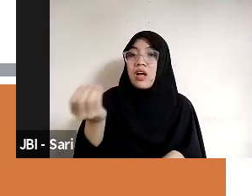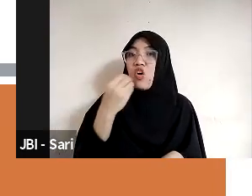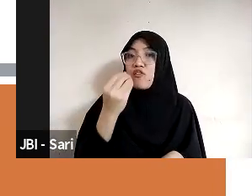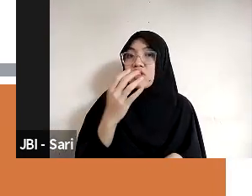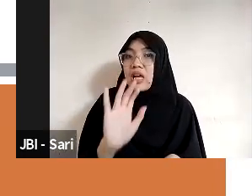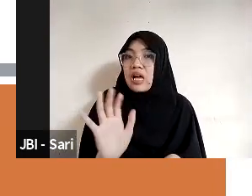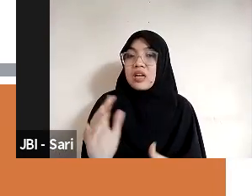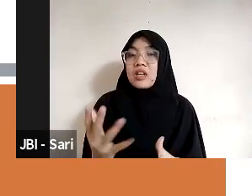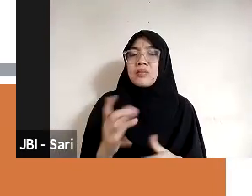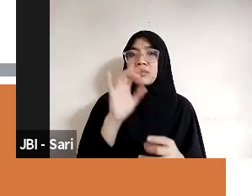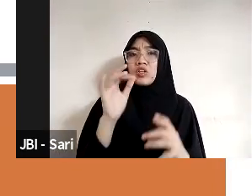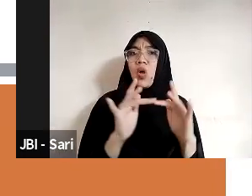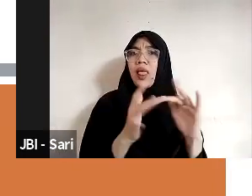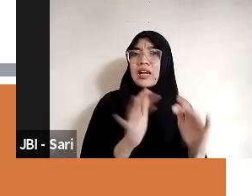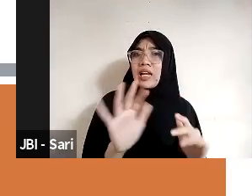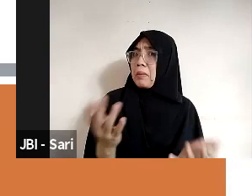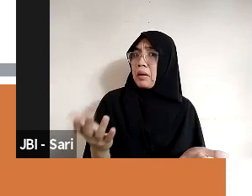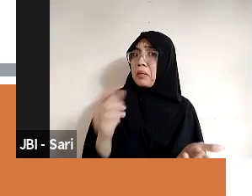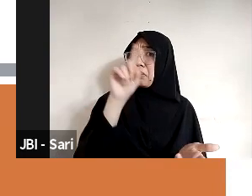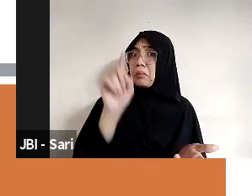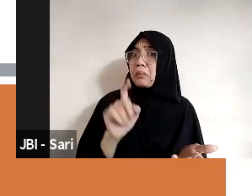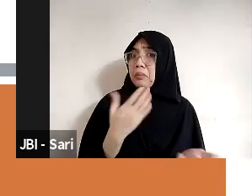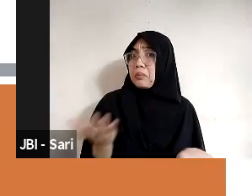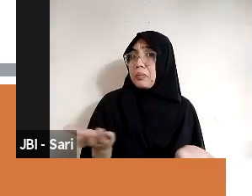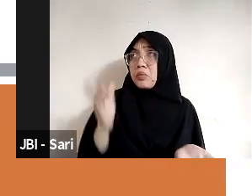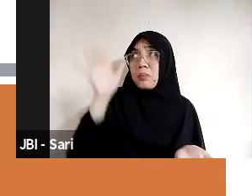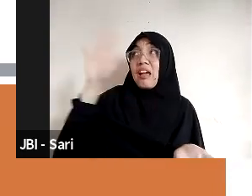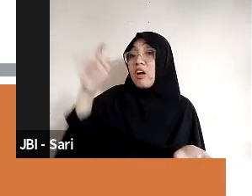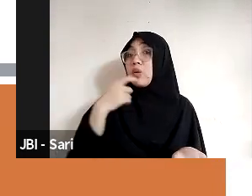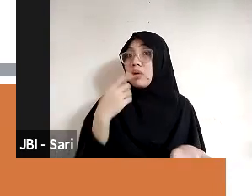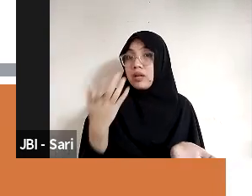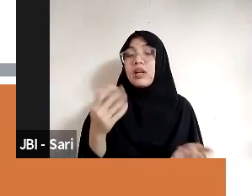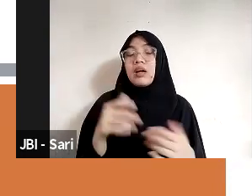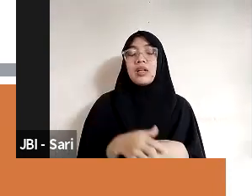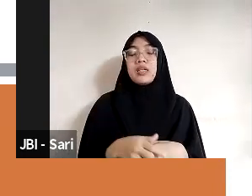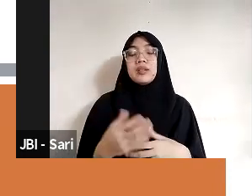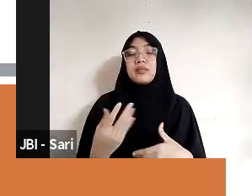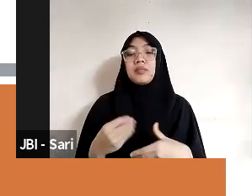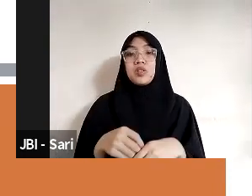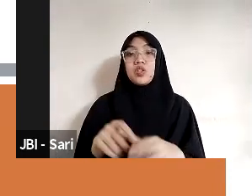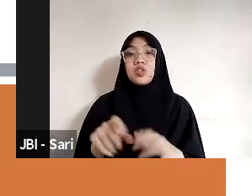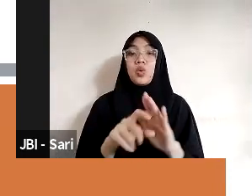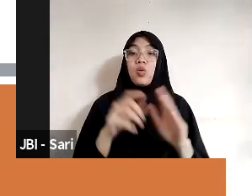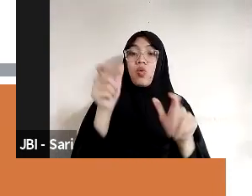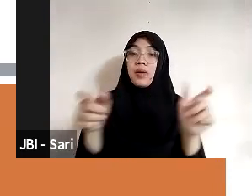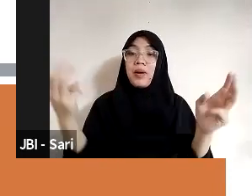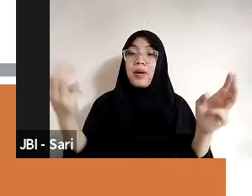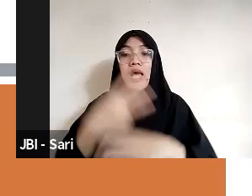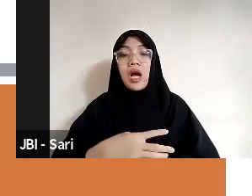tadi ya online, baik pakai Instagram juga ataupun yang pakai WA, pakai